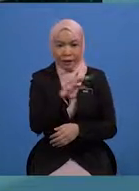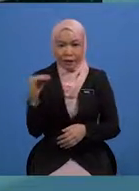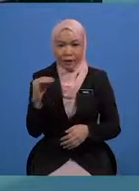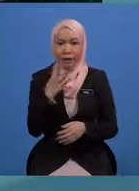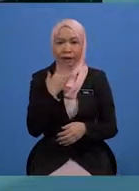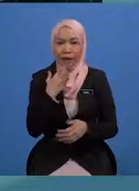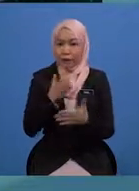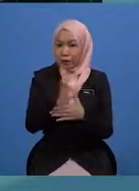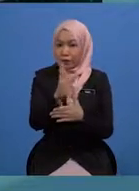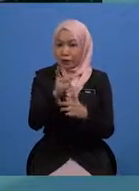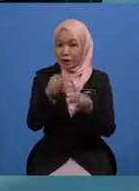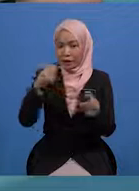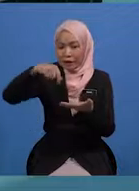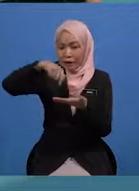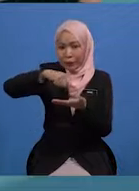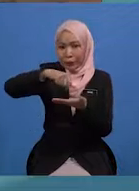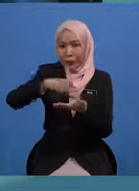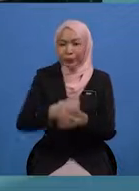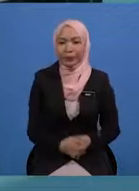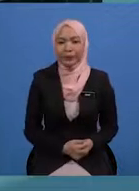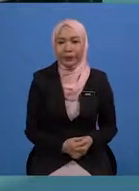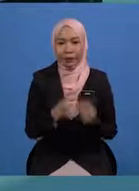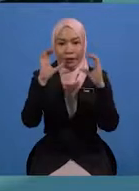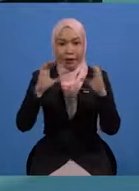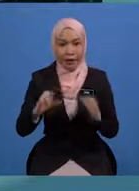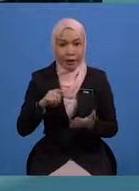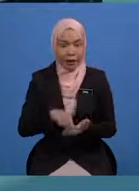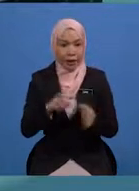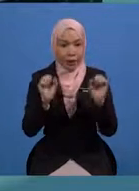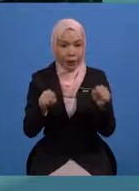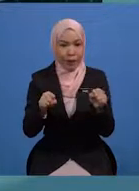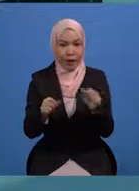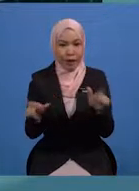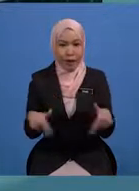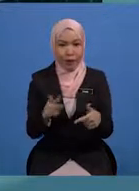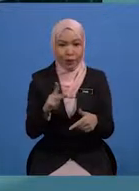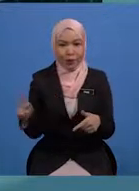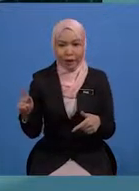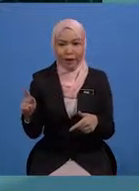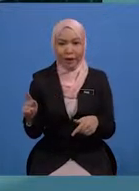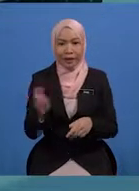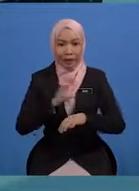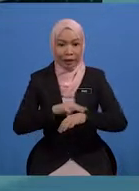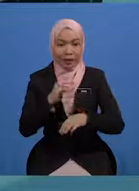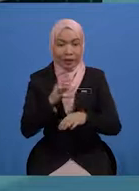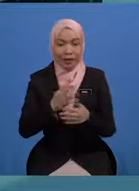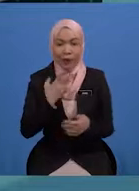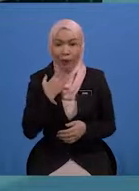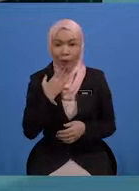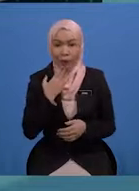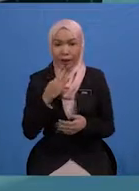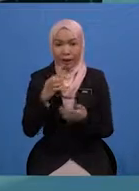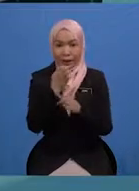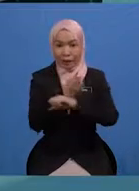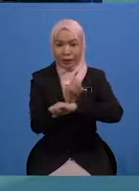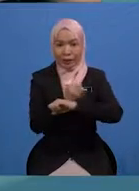dari tiub. Teknik ini boleh dilakukan semasa mewarna batu-batu dan aliran air.